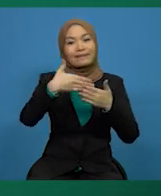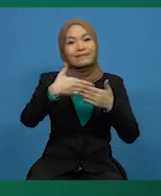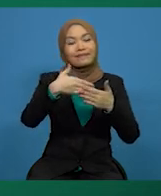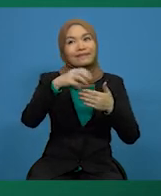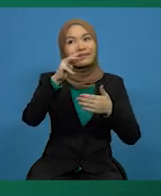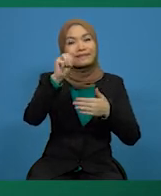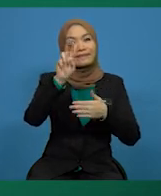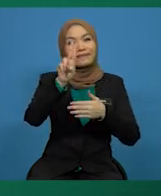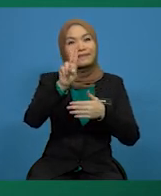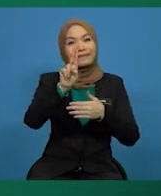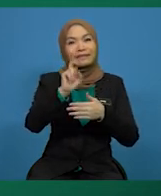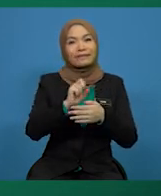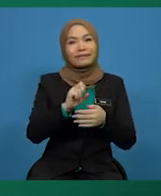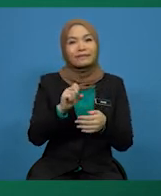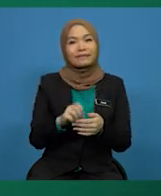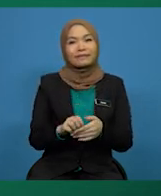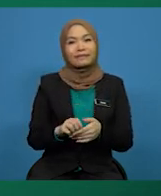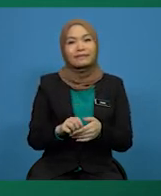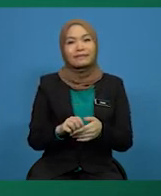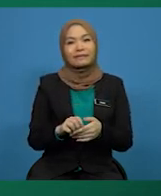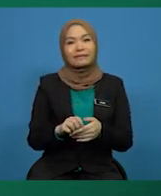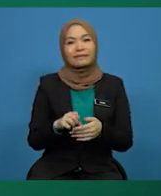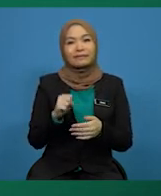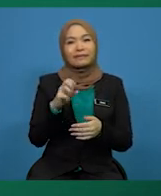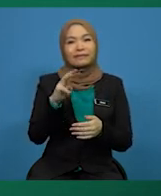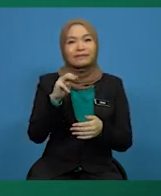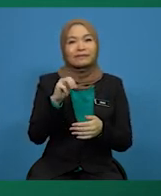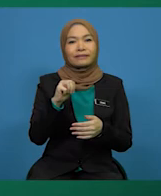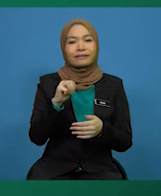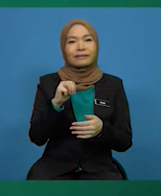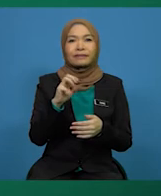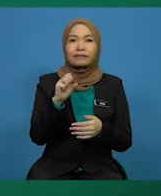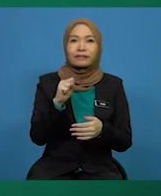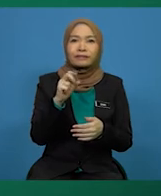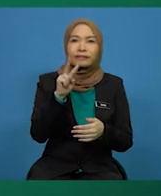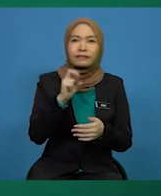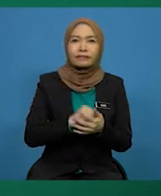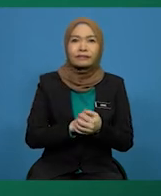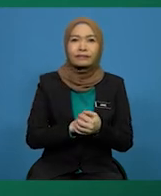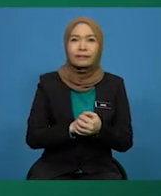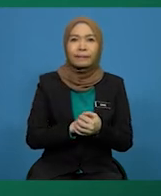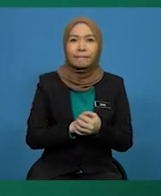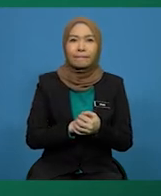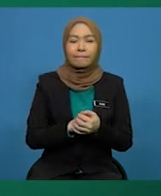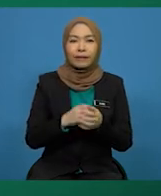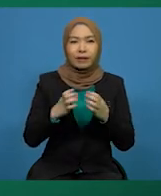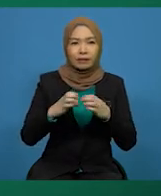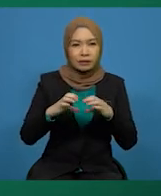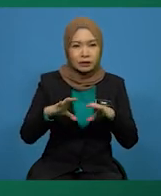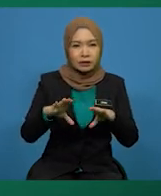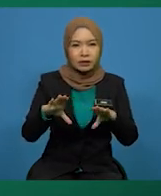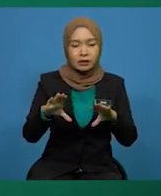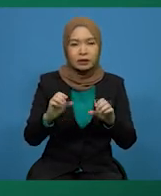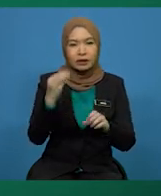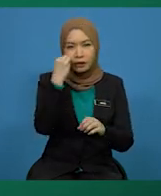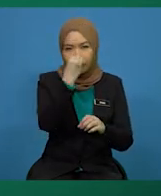MS2. Apabila berlaku pertambahan penawaran wang pada situasi perangkap kecairan, didapati